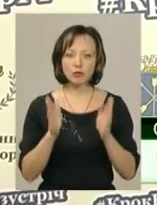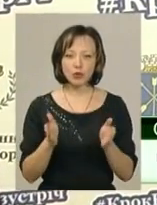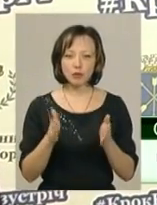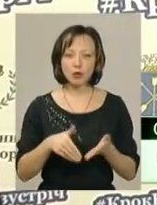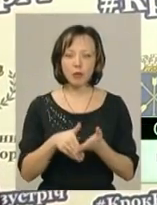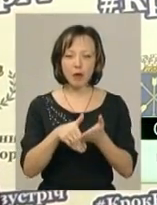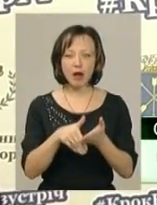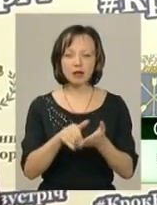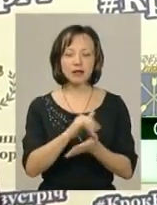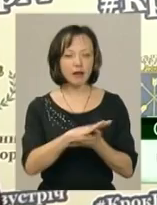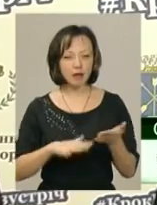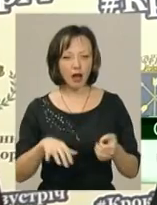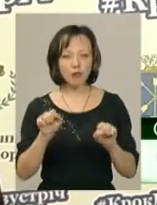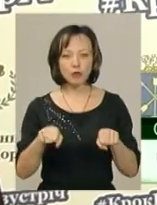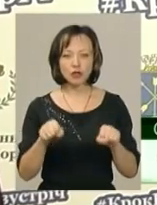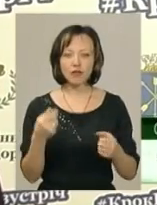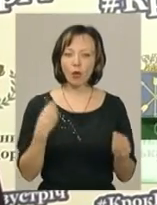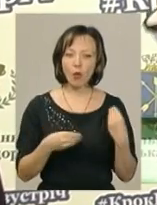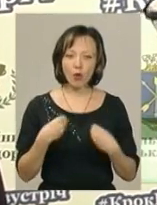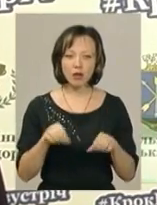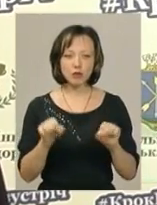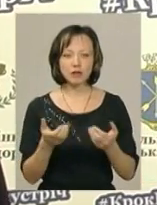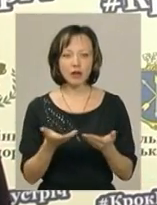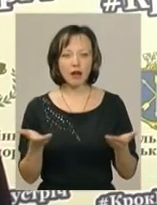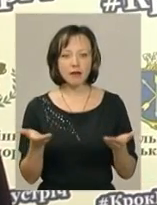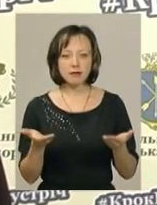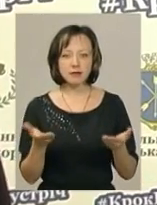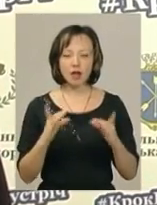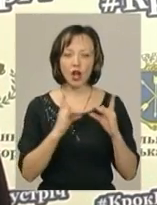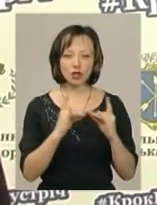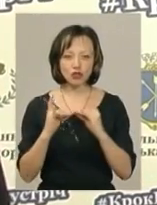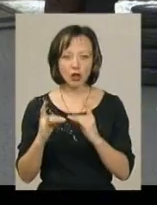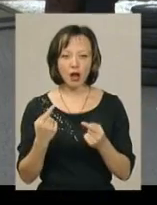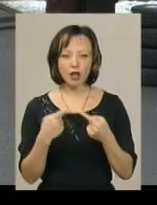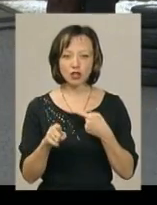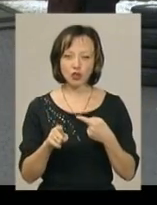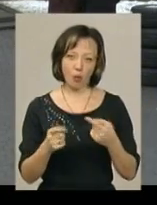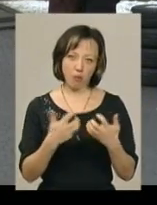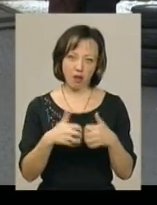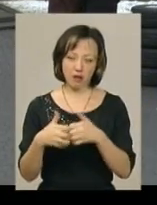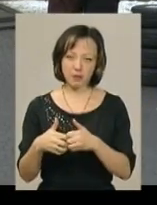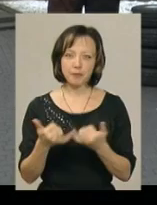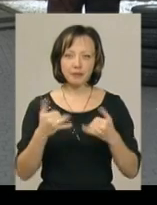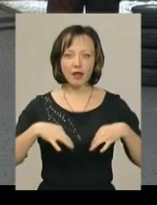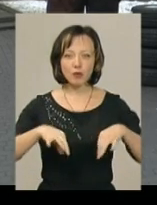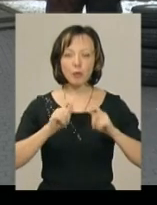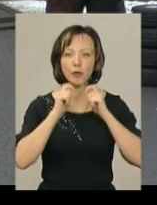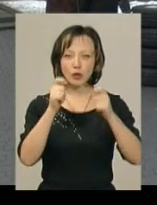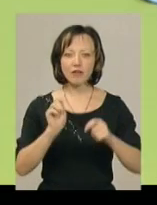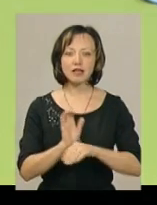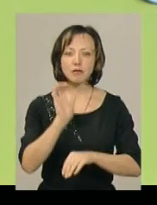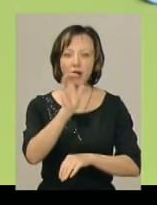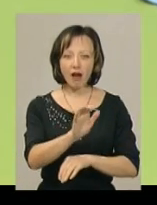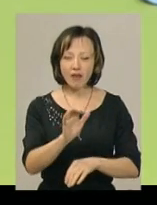допомагати і надалі. Можливо, одяг, можливо, якісь ліжка або інше обладнання. Наразі автомобіль-подарунок відправили на